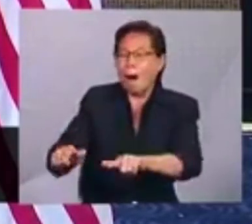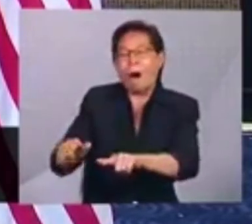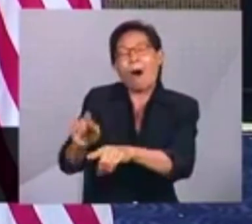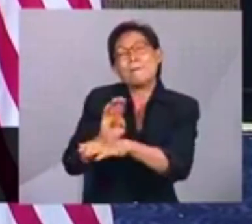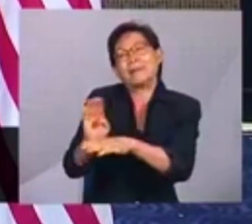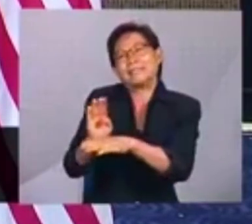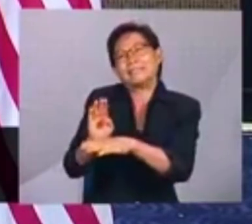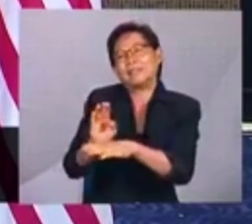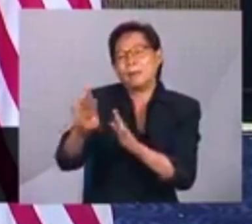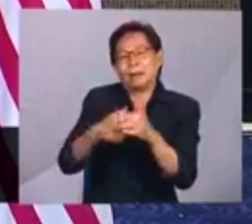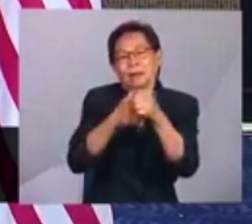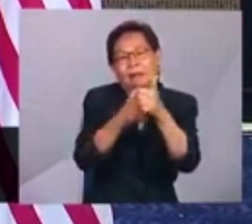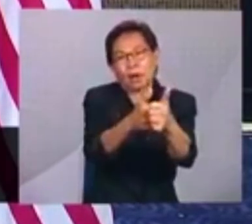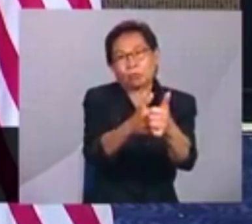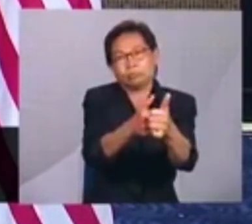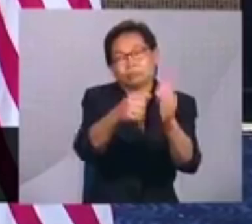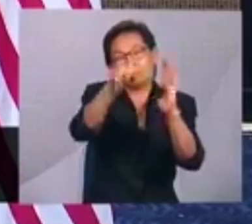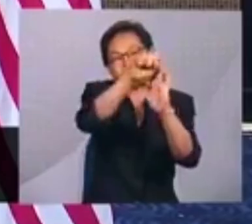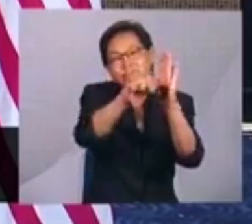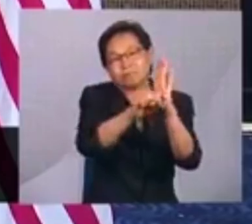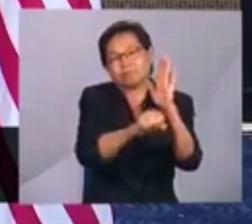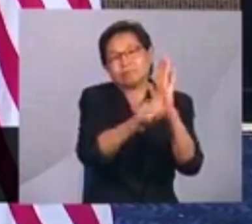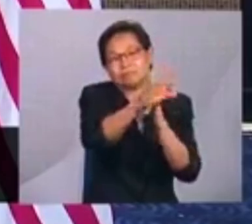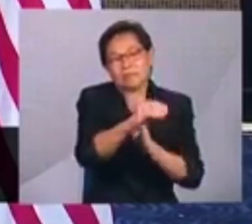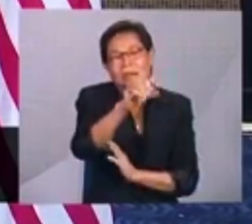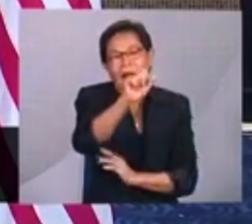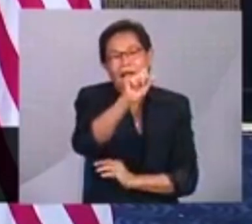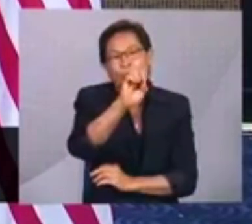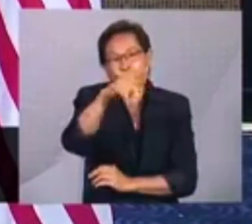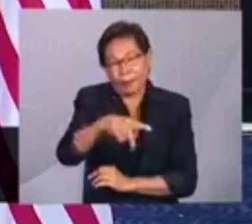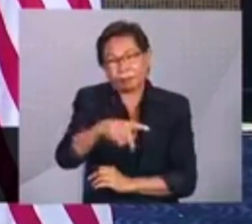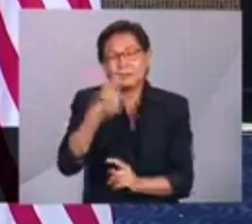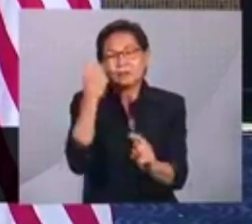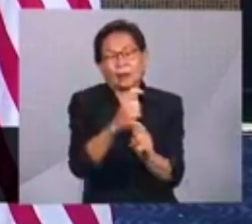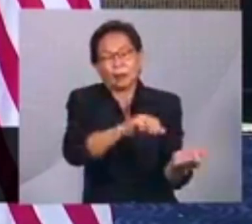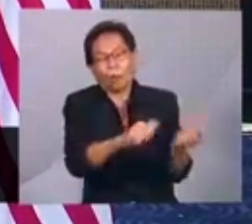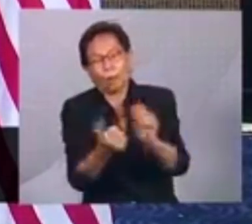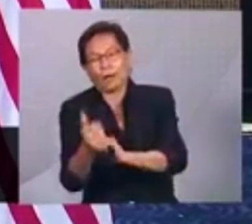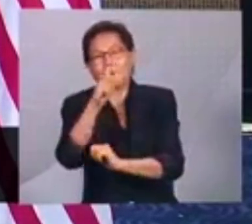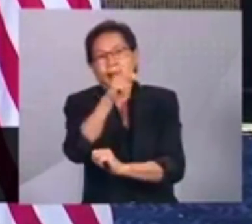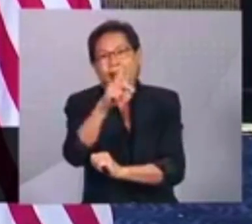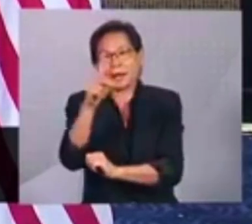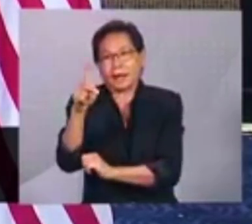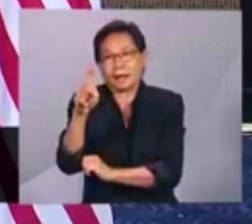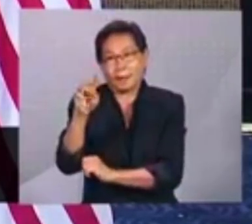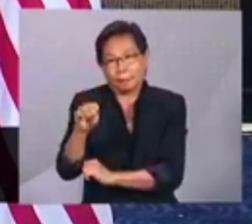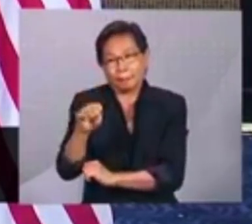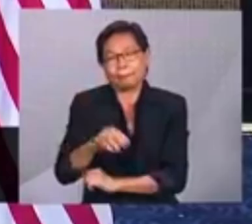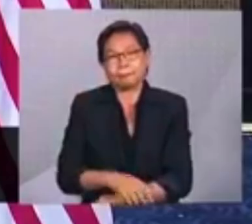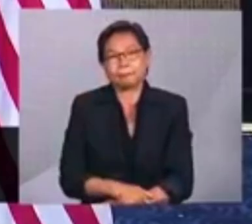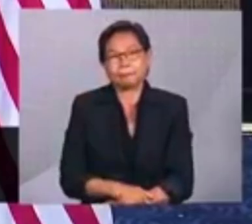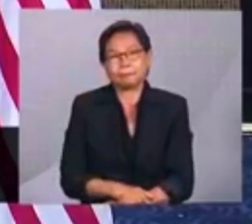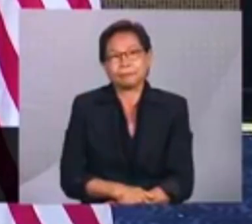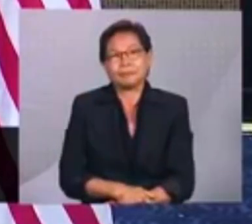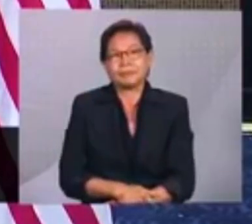operasi tertakluk kepada syarat-syarat dan es Poppy yang ditetapkan oleh pihak berkuasa